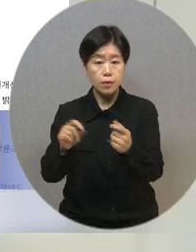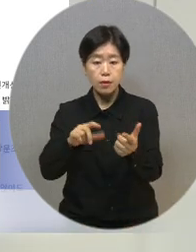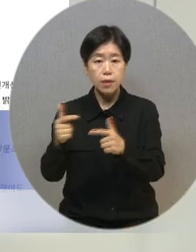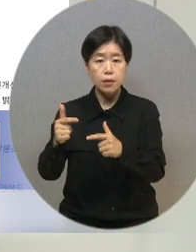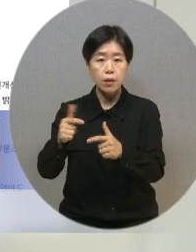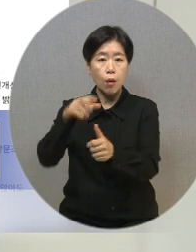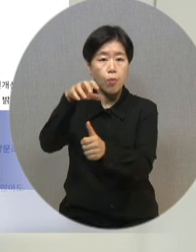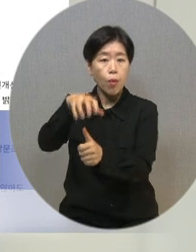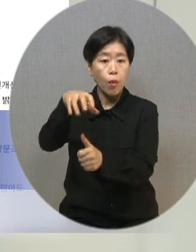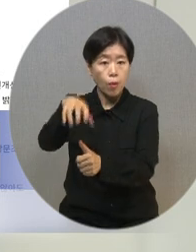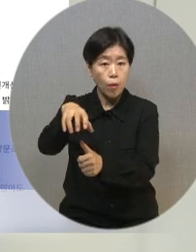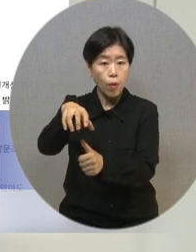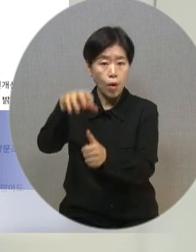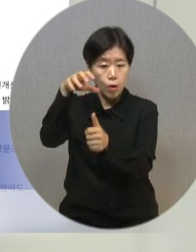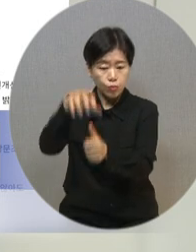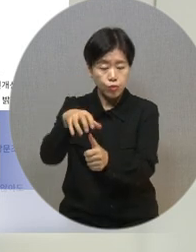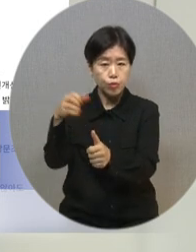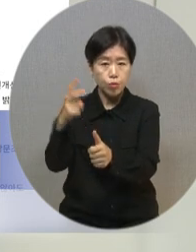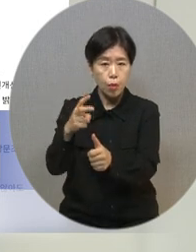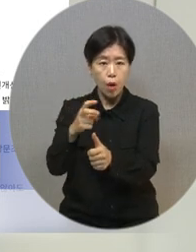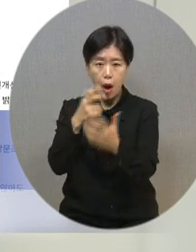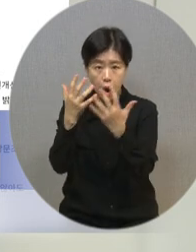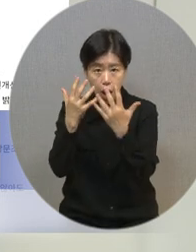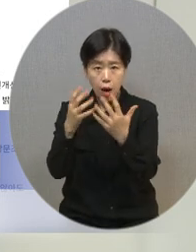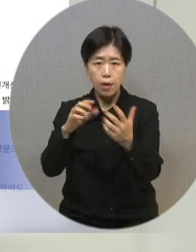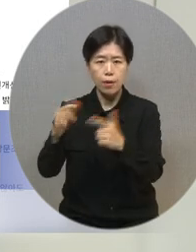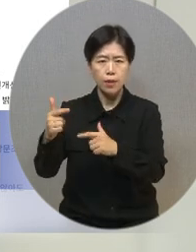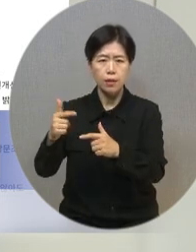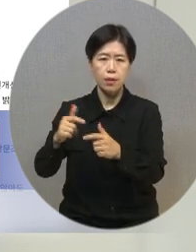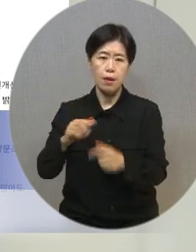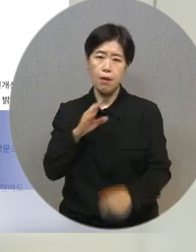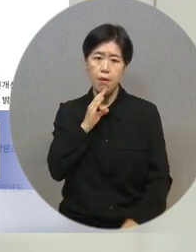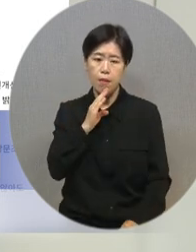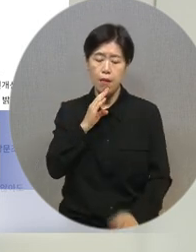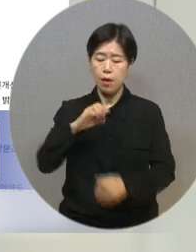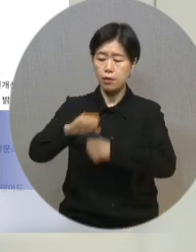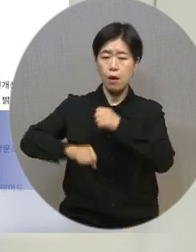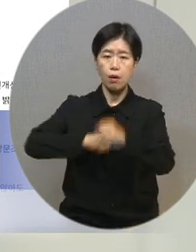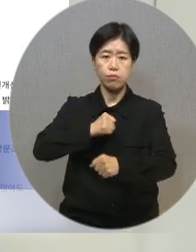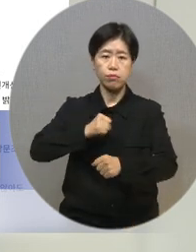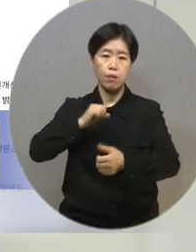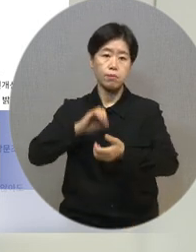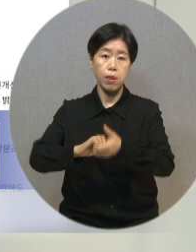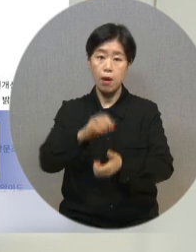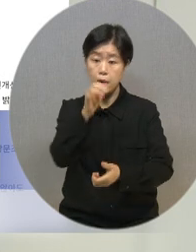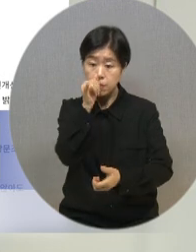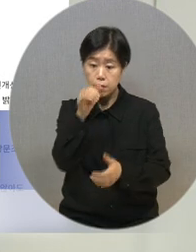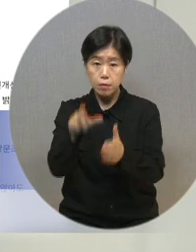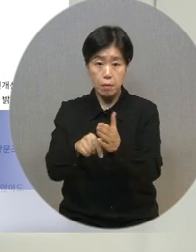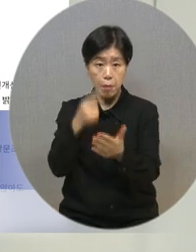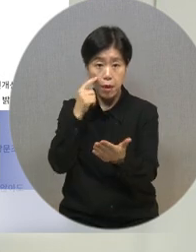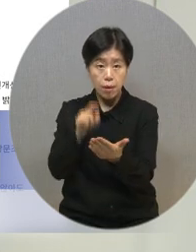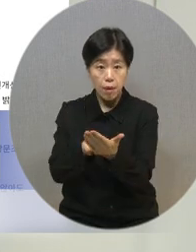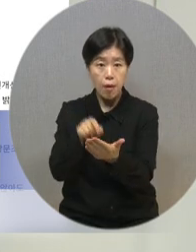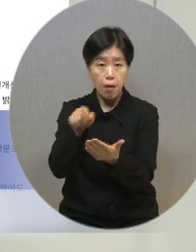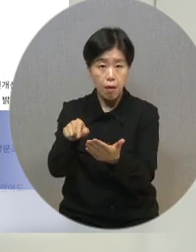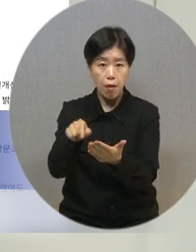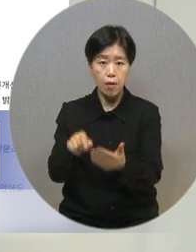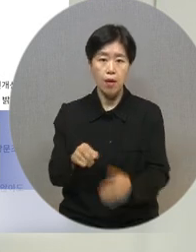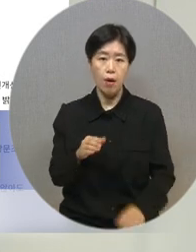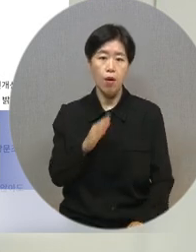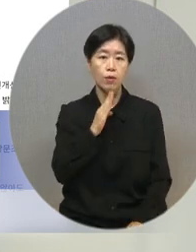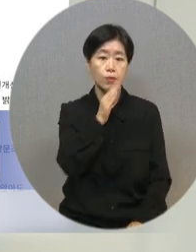시설에이 수용 또는 감금되어 부당하게 인신의 자유를 제한 당하고 있는 경우 인심 보호 구제